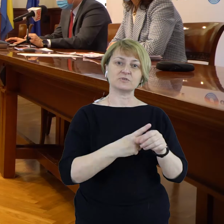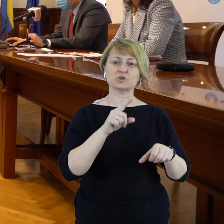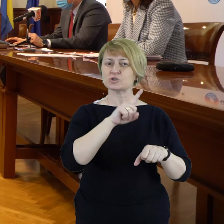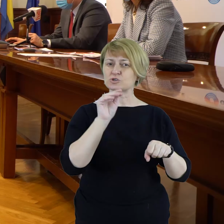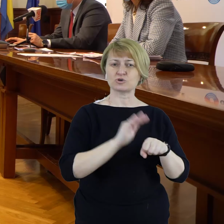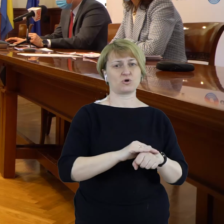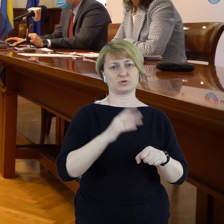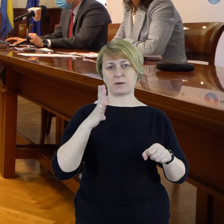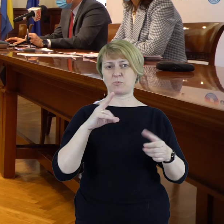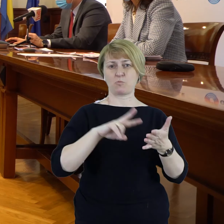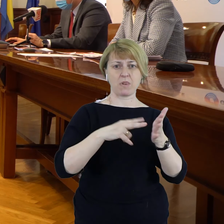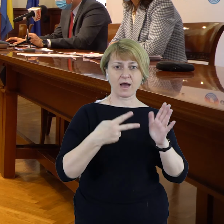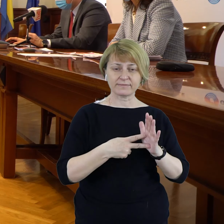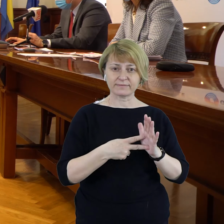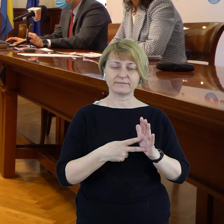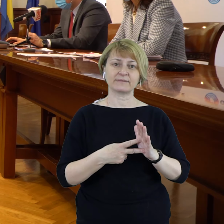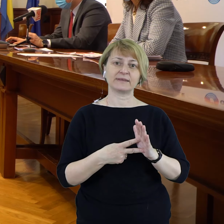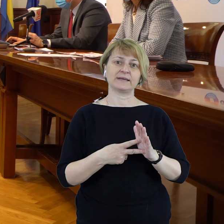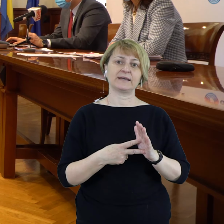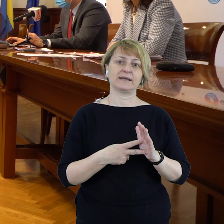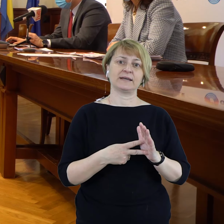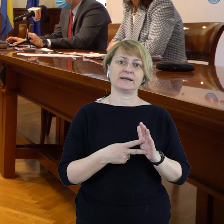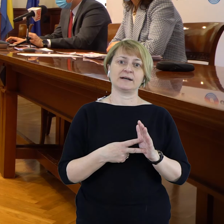zrealizowane zadanie w 2020 zgodnie z planem.